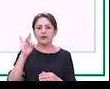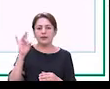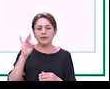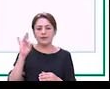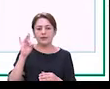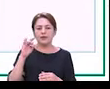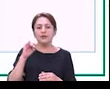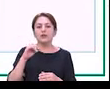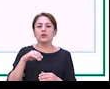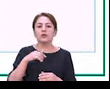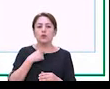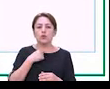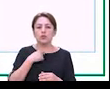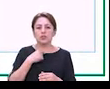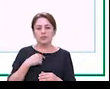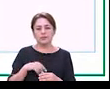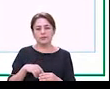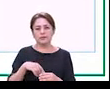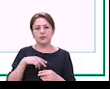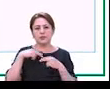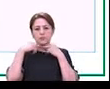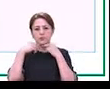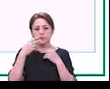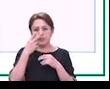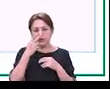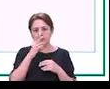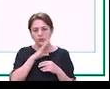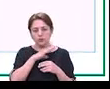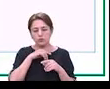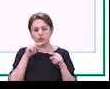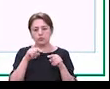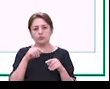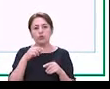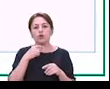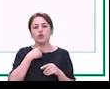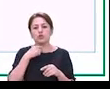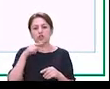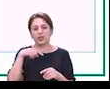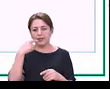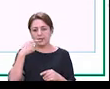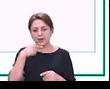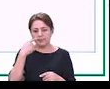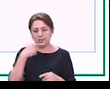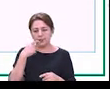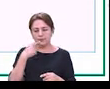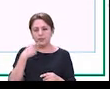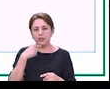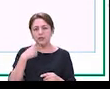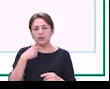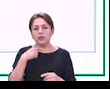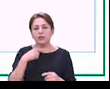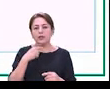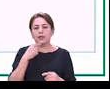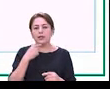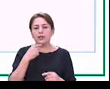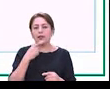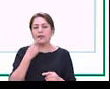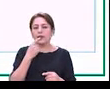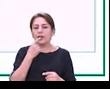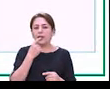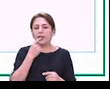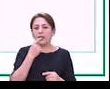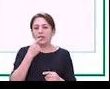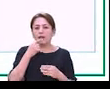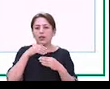R tovushlari. E'tibor bergan bo'lsangiz, ushbu tovushlarni talaffuz qilganimizda, demak, til